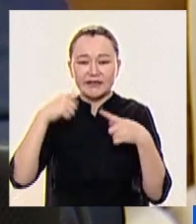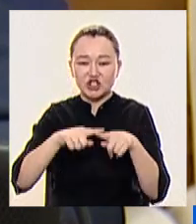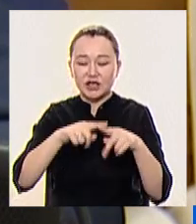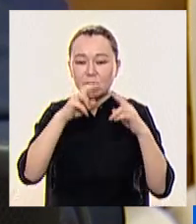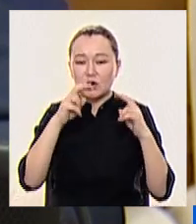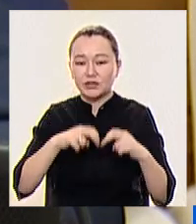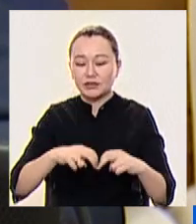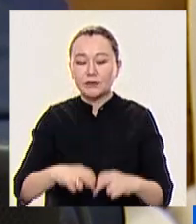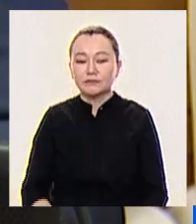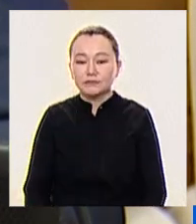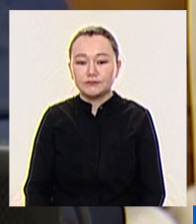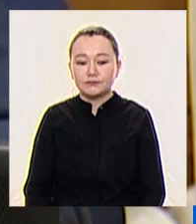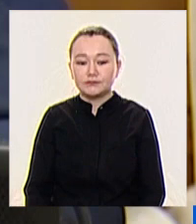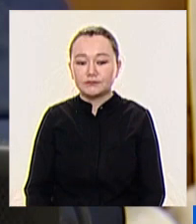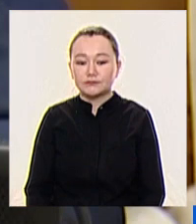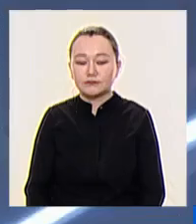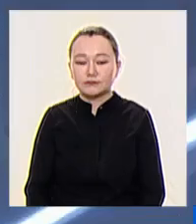аудит.